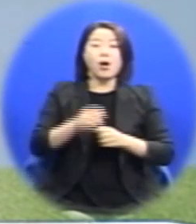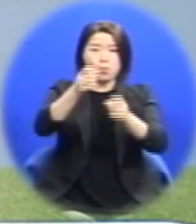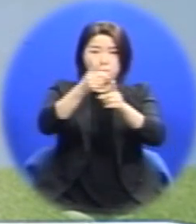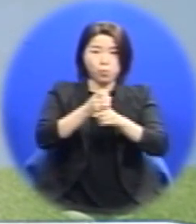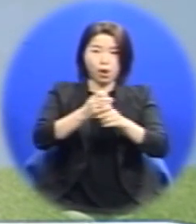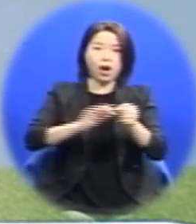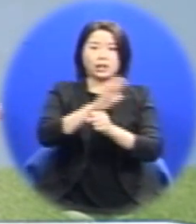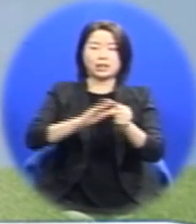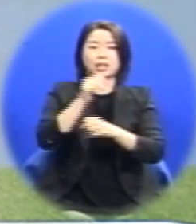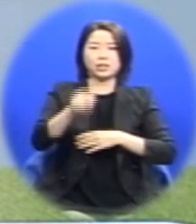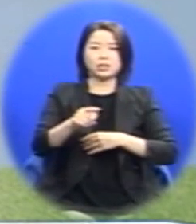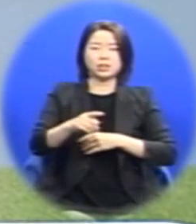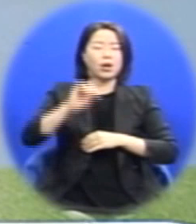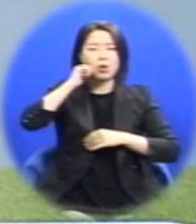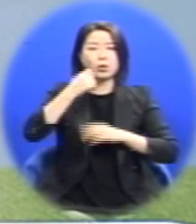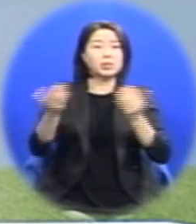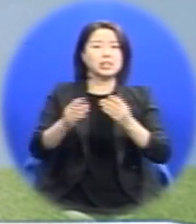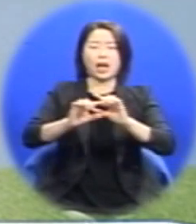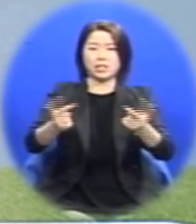원수를 사랑하는 게 불가능하지 않아요.